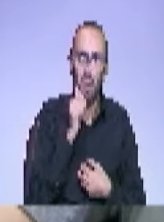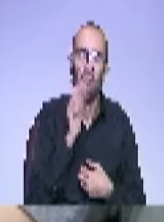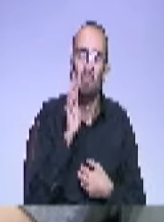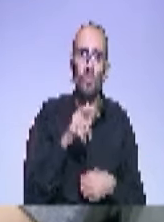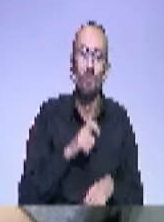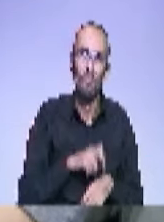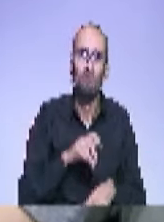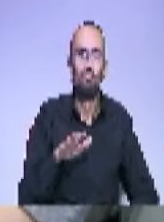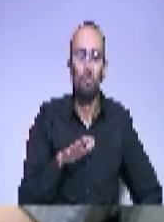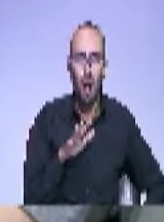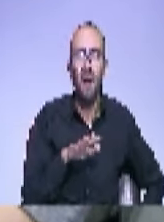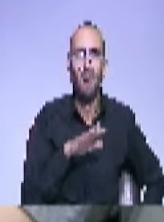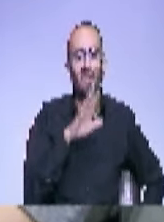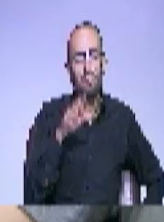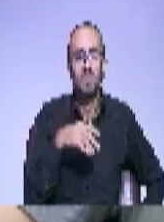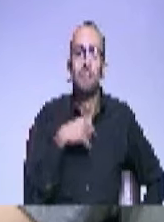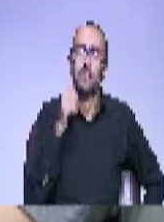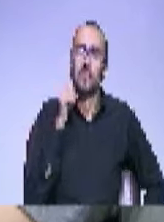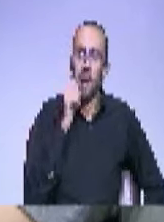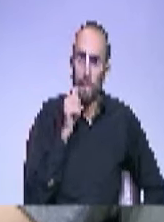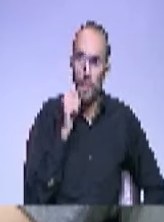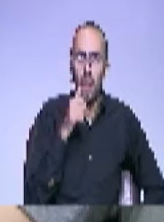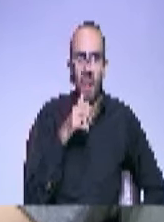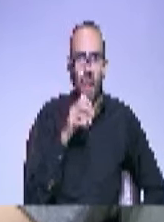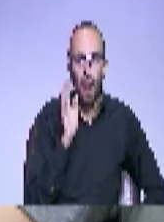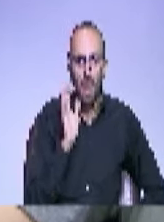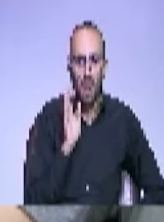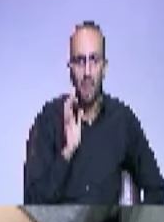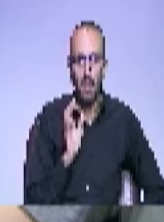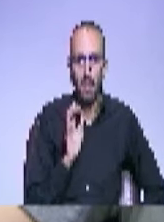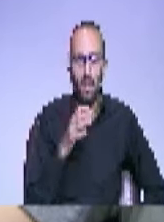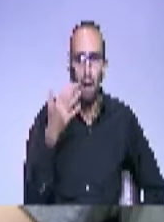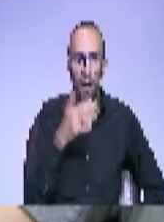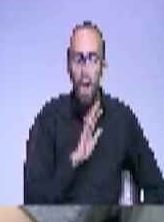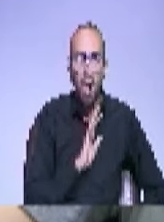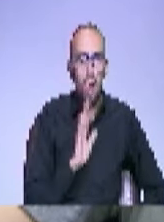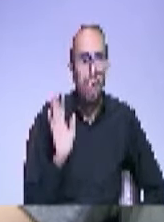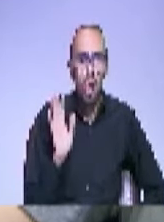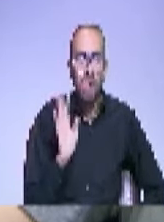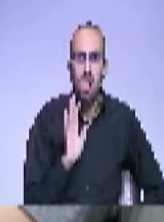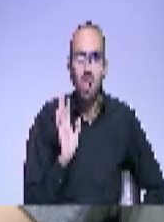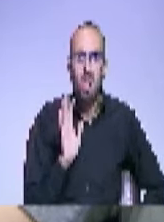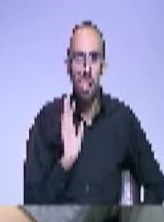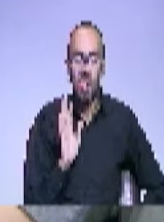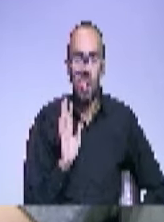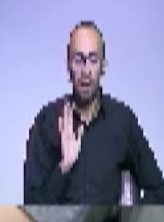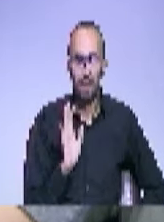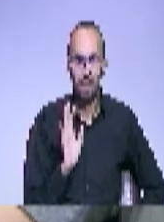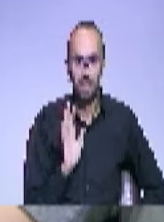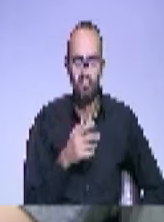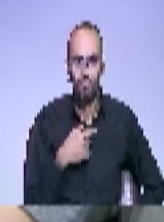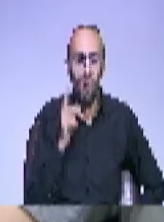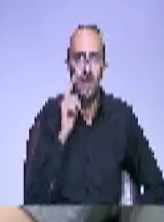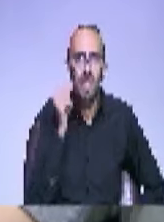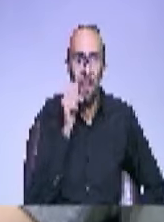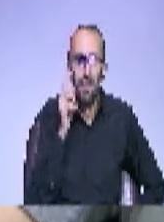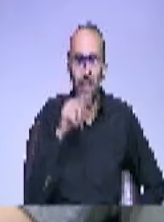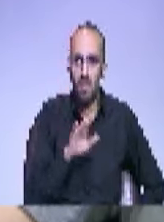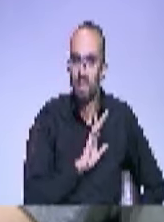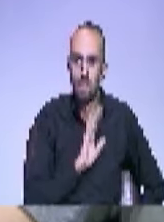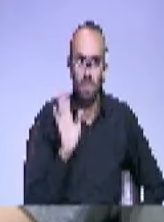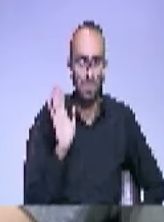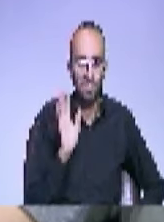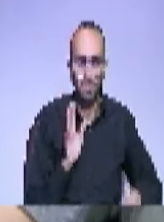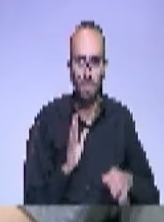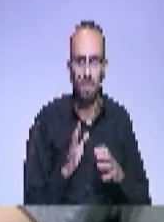يمكن المشكله فين. استحملت بالطبع لغايه ما خلاص يعني نفد بيا، يعني خلاص ما قدرتش